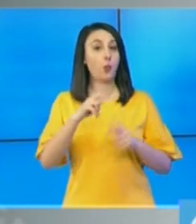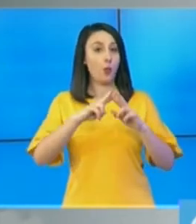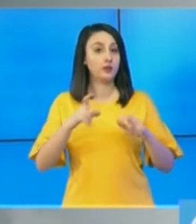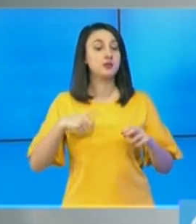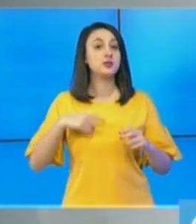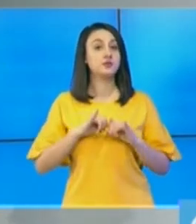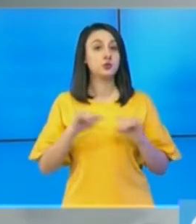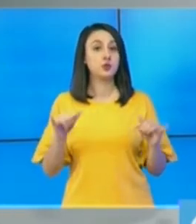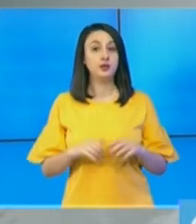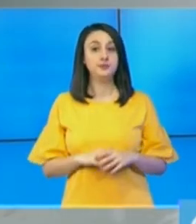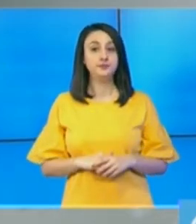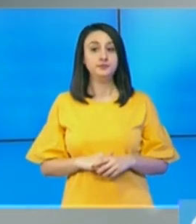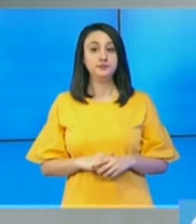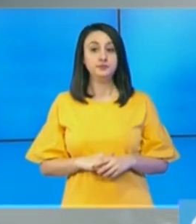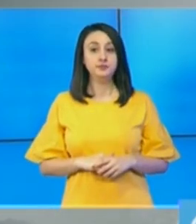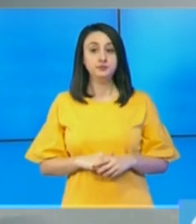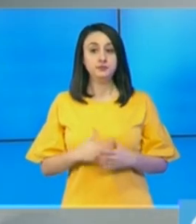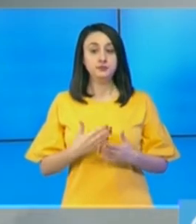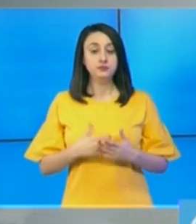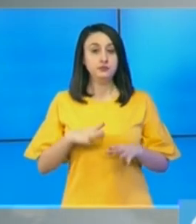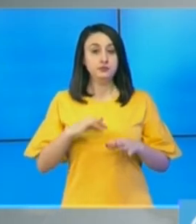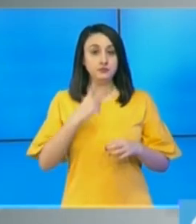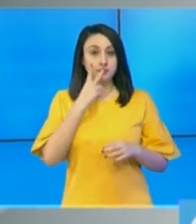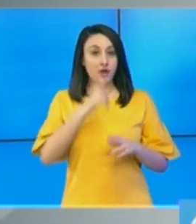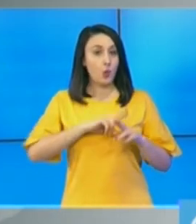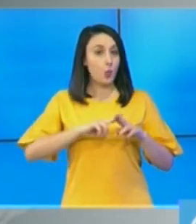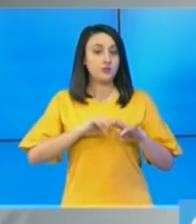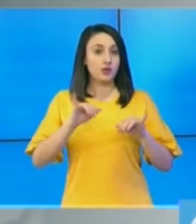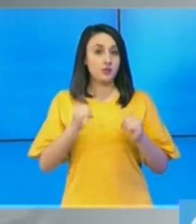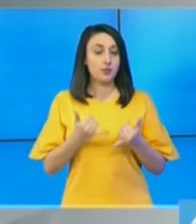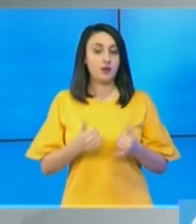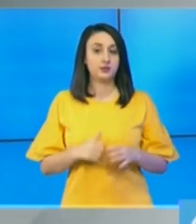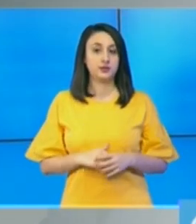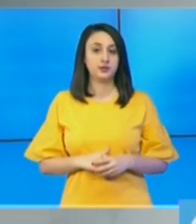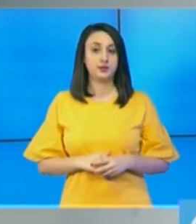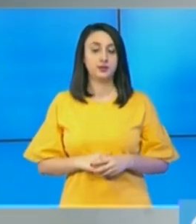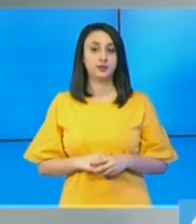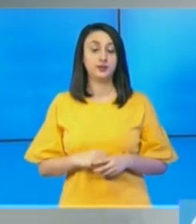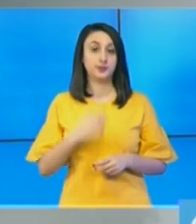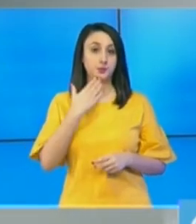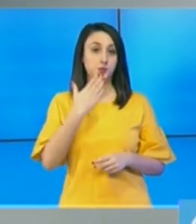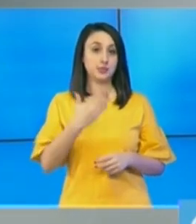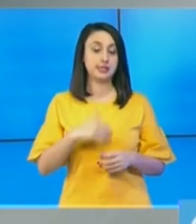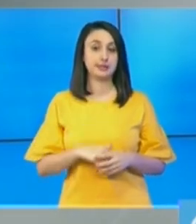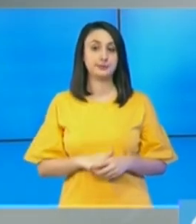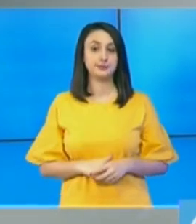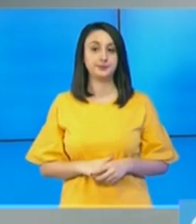este în desfășurare pentru a stabili datele exacte ale morții. Mulțumesc, Gabriela!